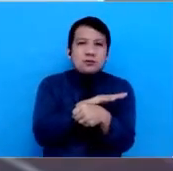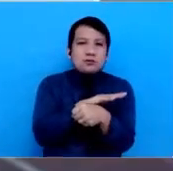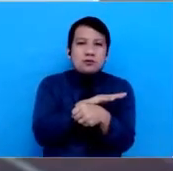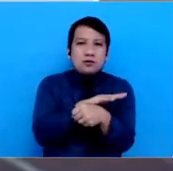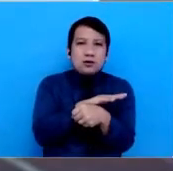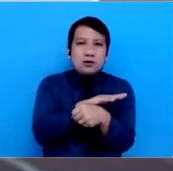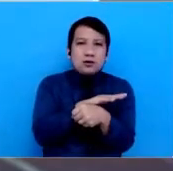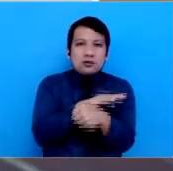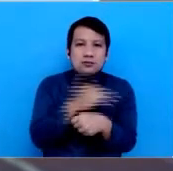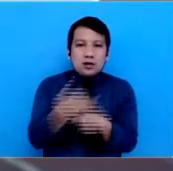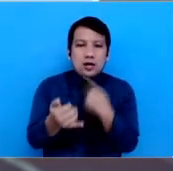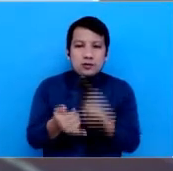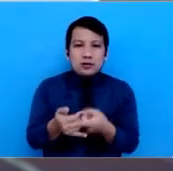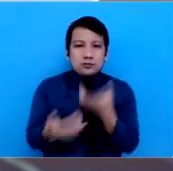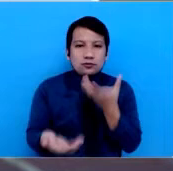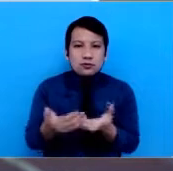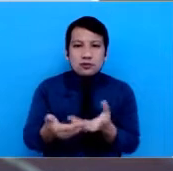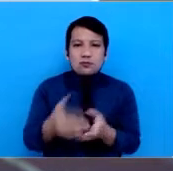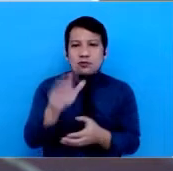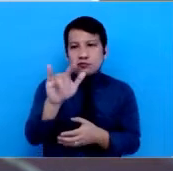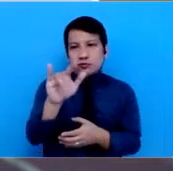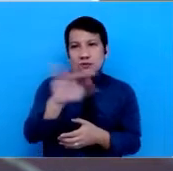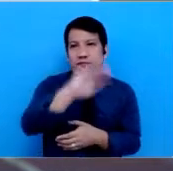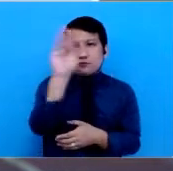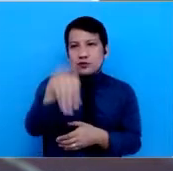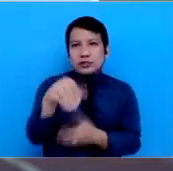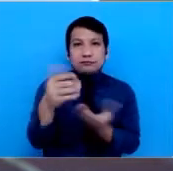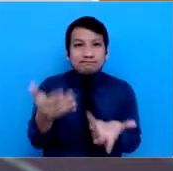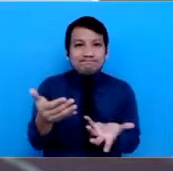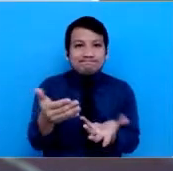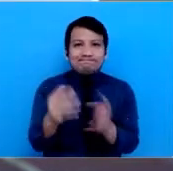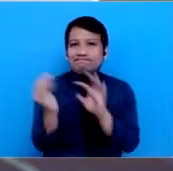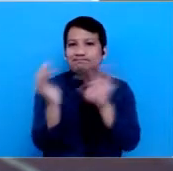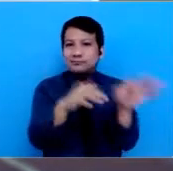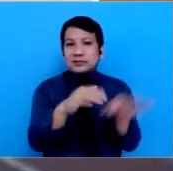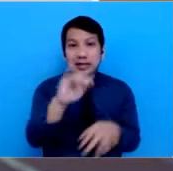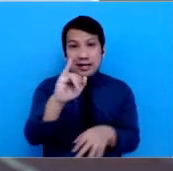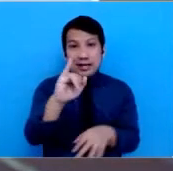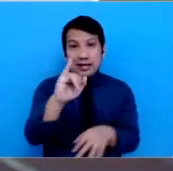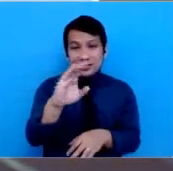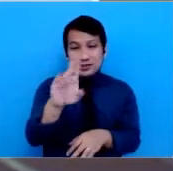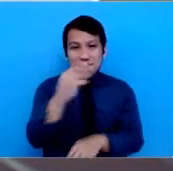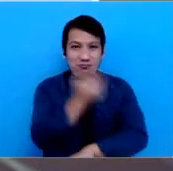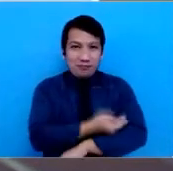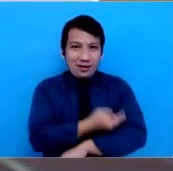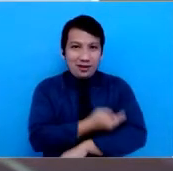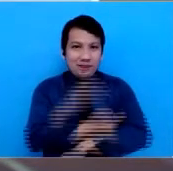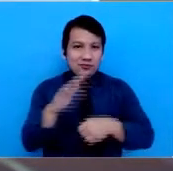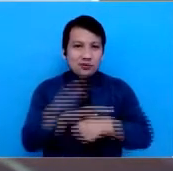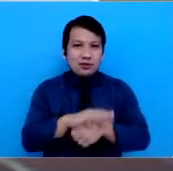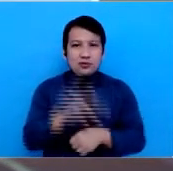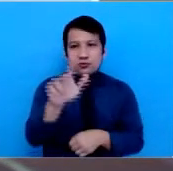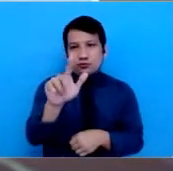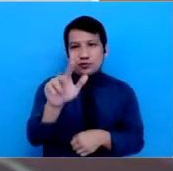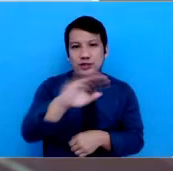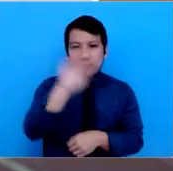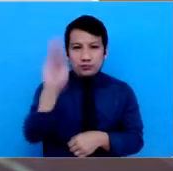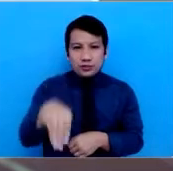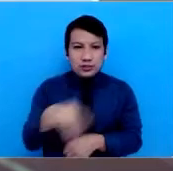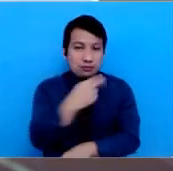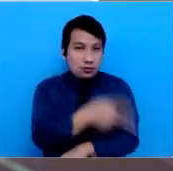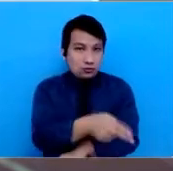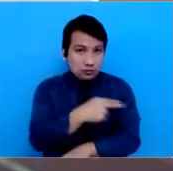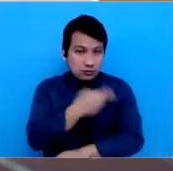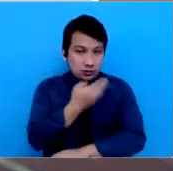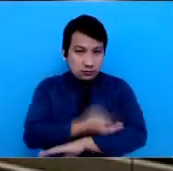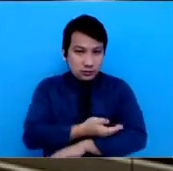2021, umakyat sa 25% ang mga naka-admit sa intensive care units, habang nasa 23% ang hospital bed